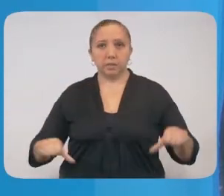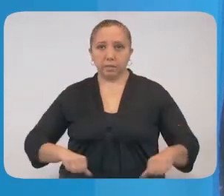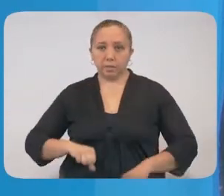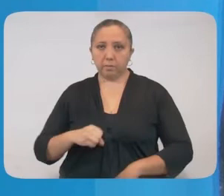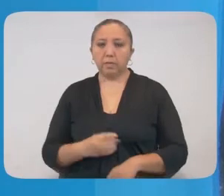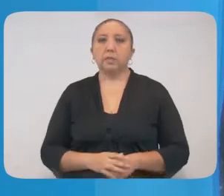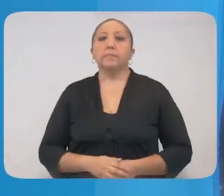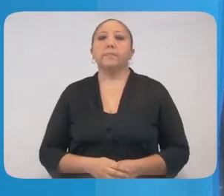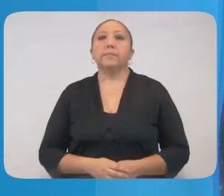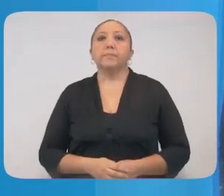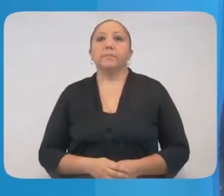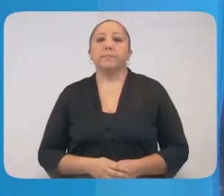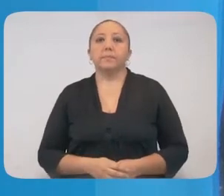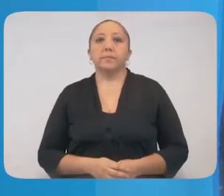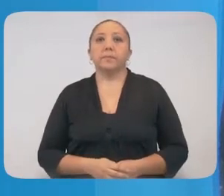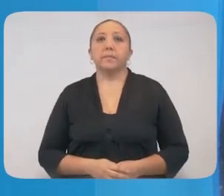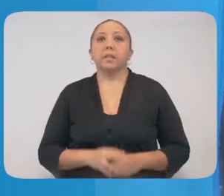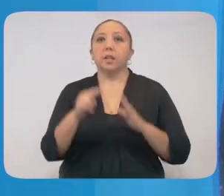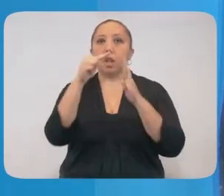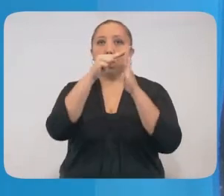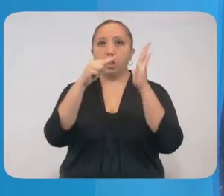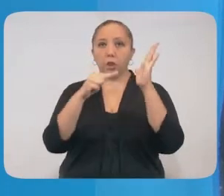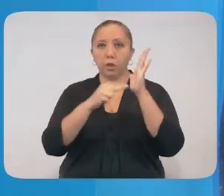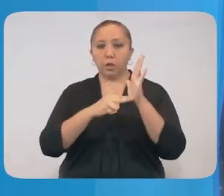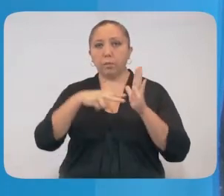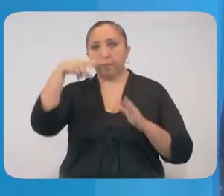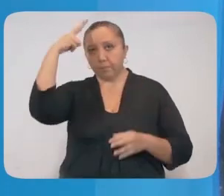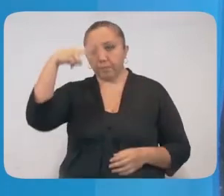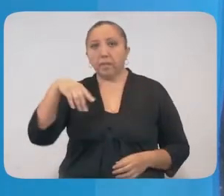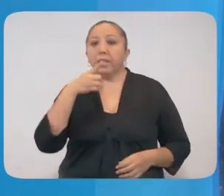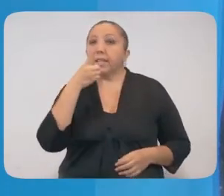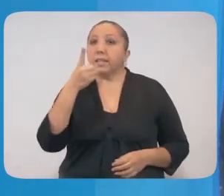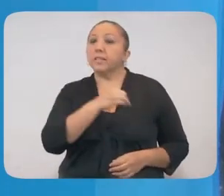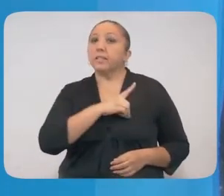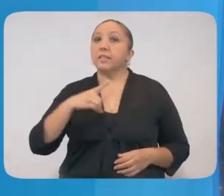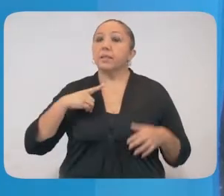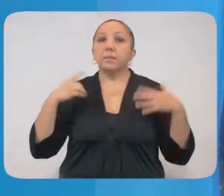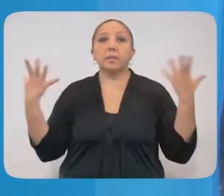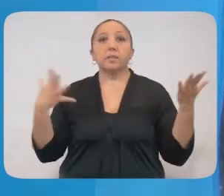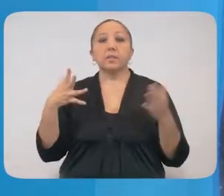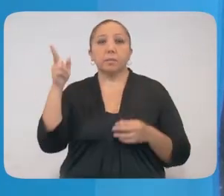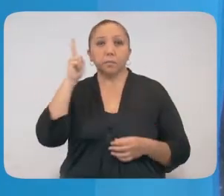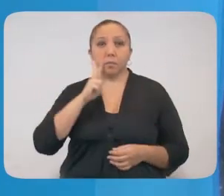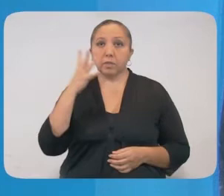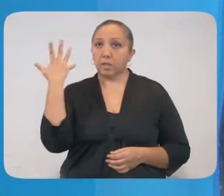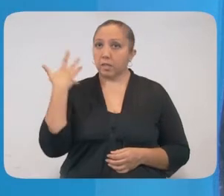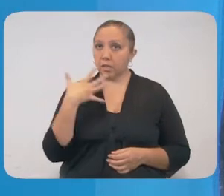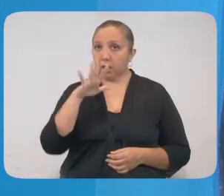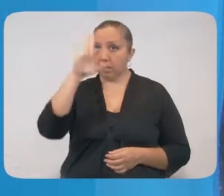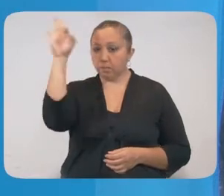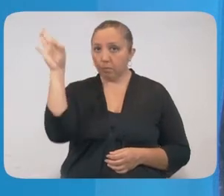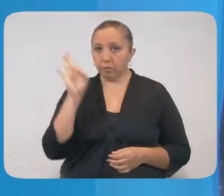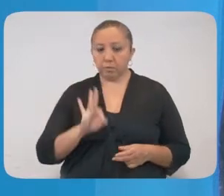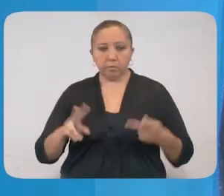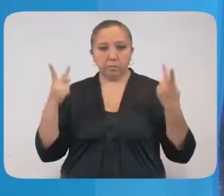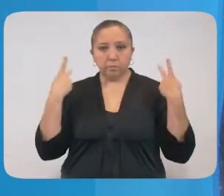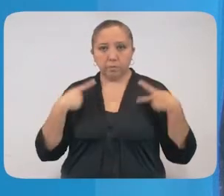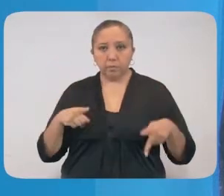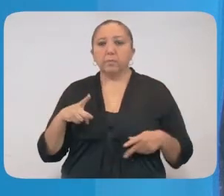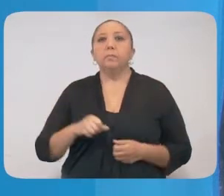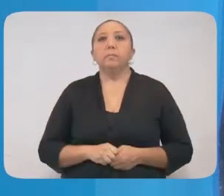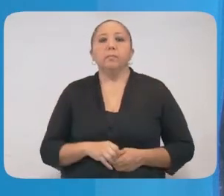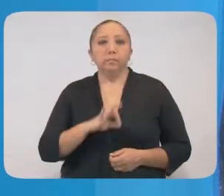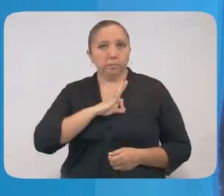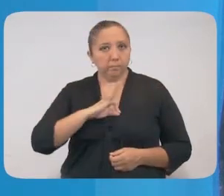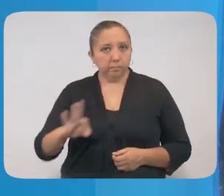Cristóbalo, tumen ya mako, peksa, yolale talamil helo. Le hela, etiu sol tzibil behla, martes 30 de junio 3036 macos